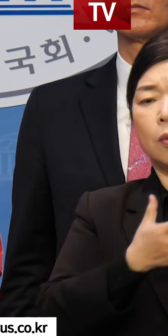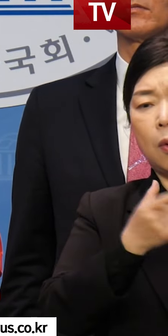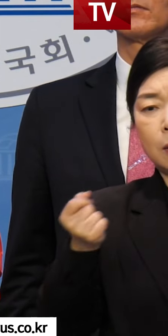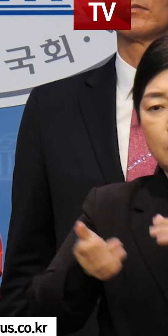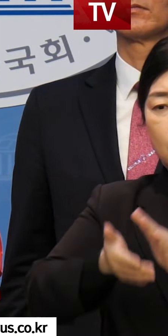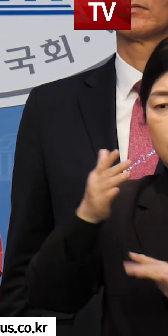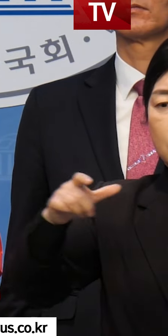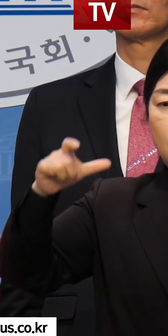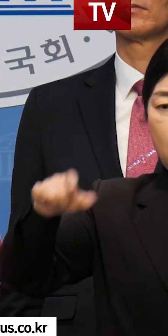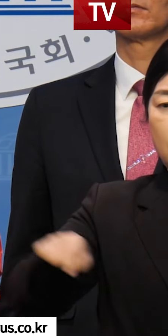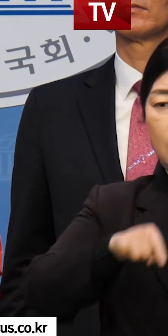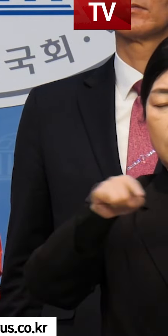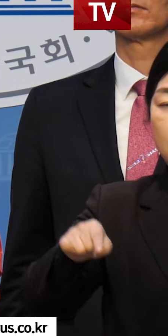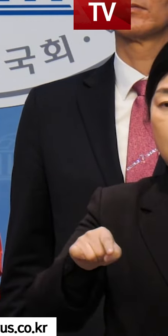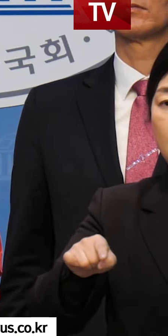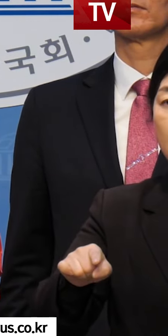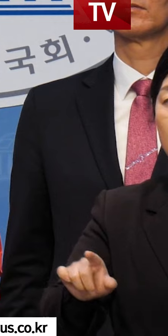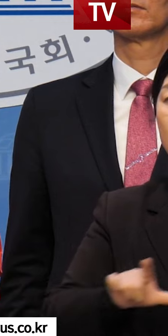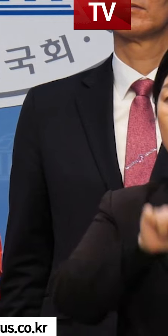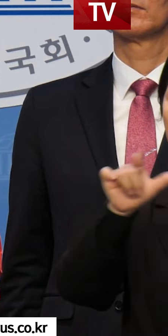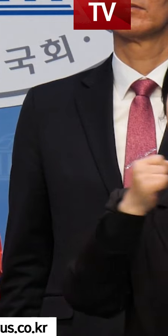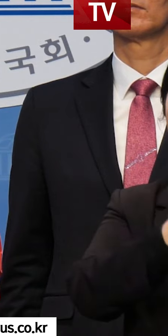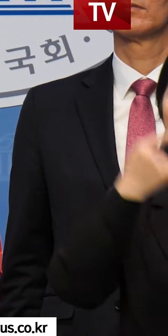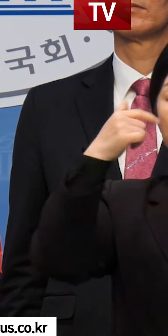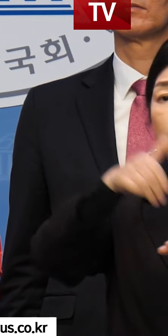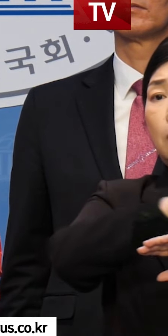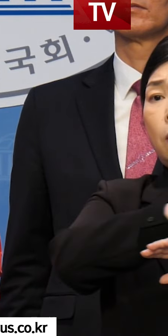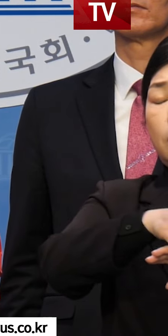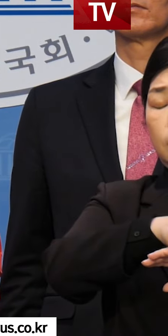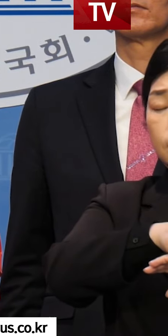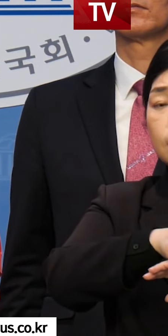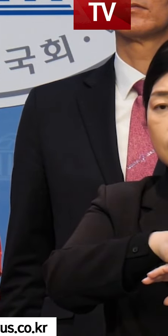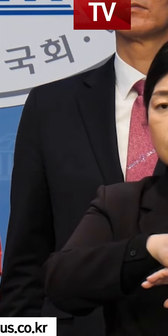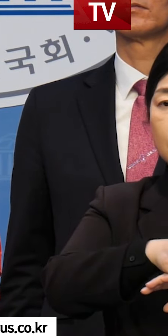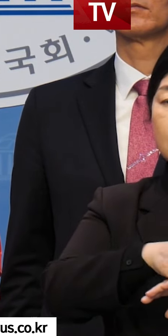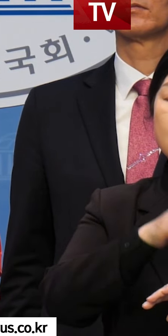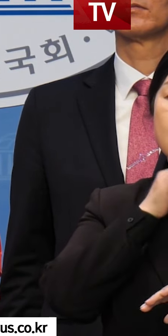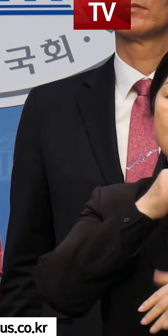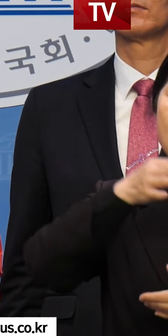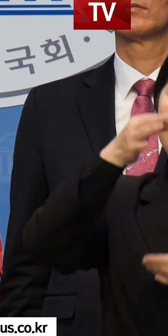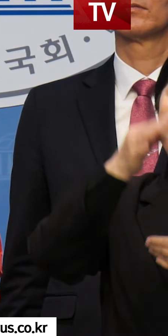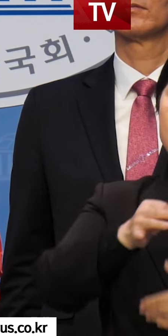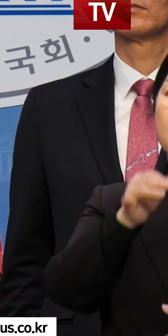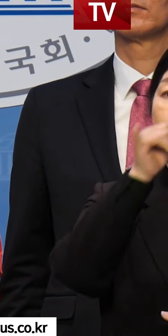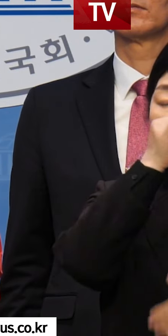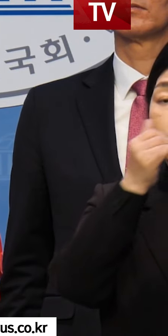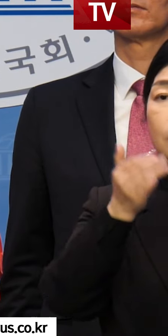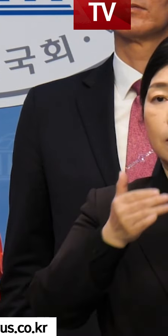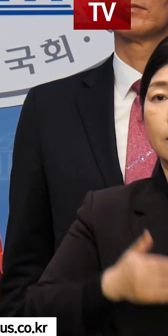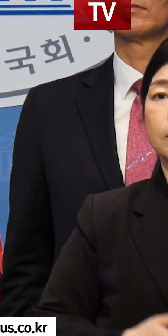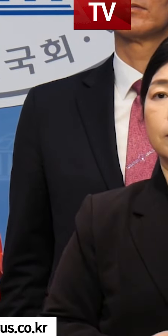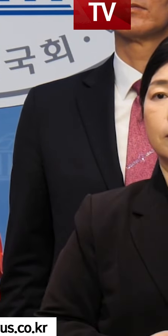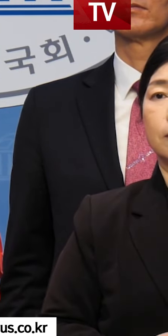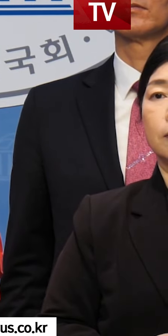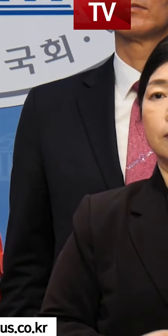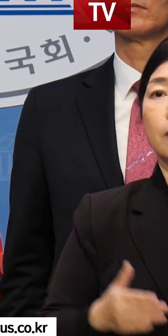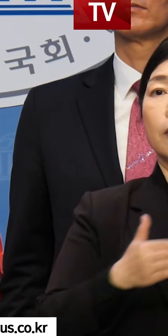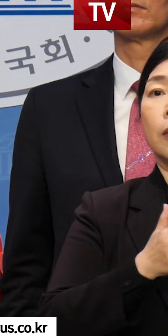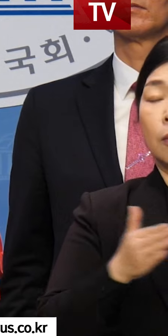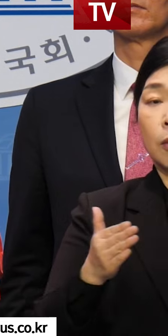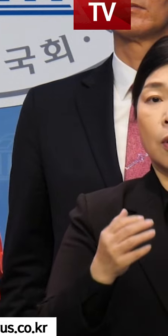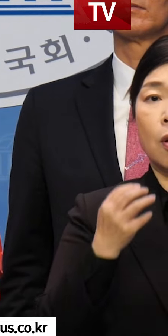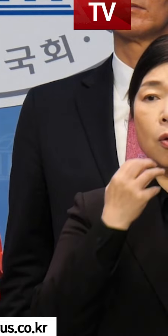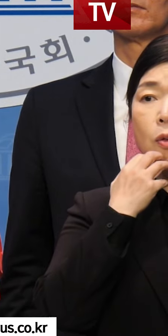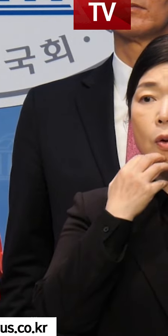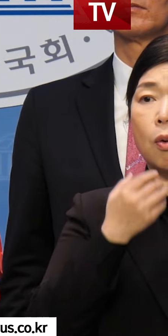도시 권역으로 재편하려는 시도는 매우 가치 있는 일입니다. 따라서